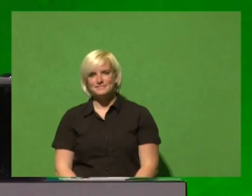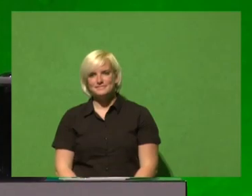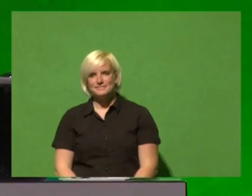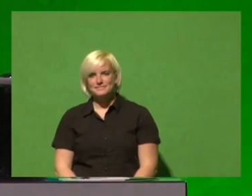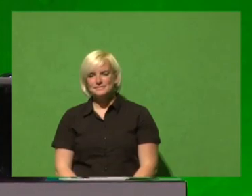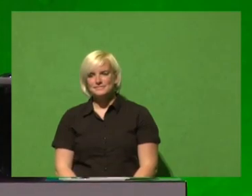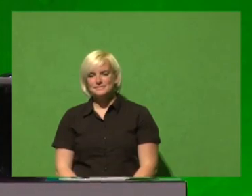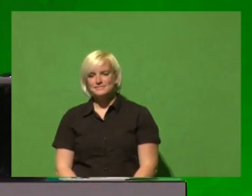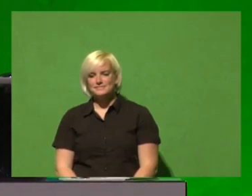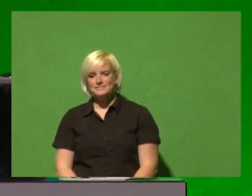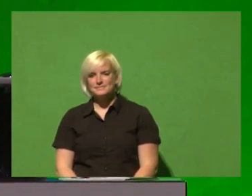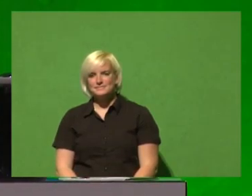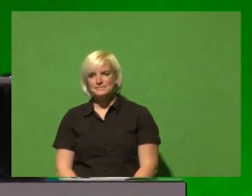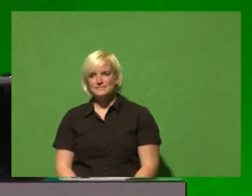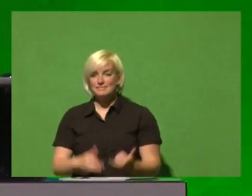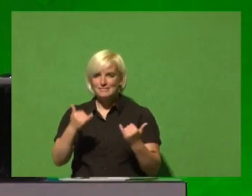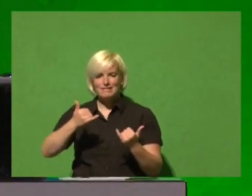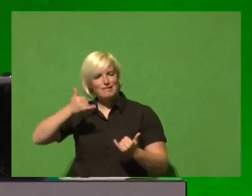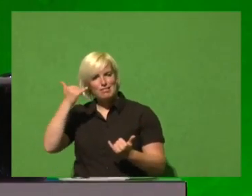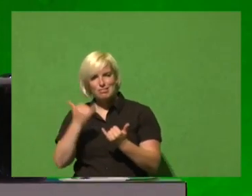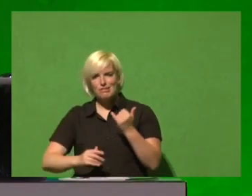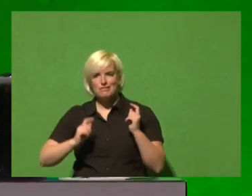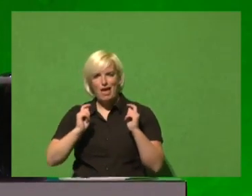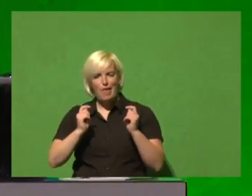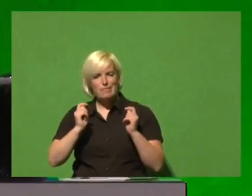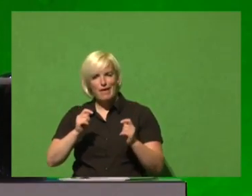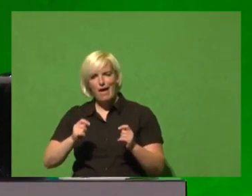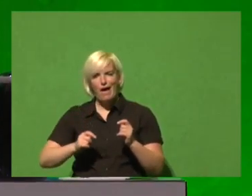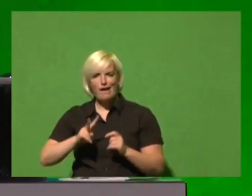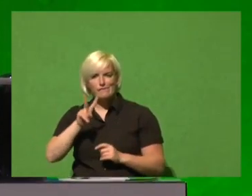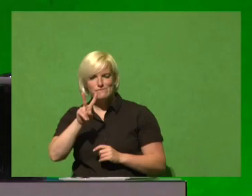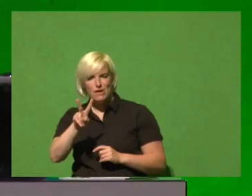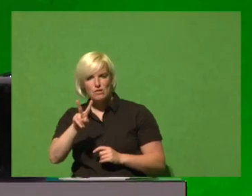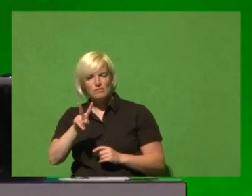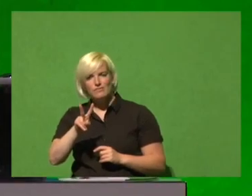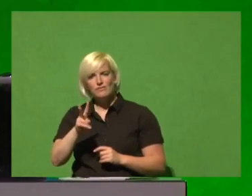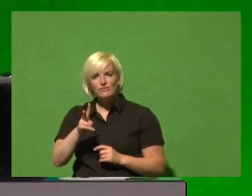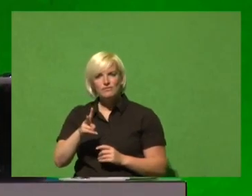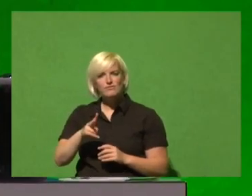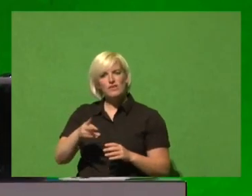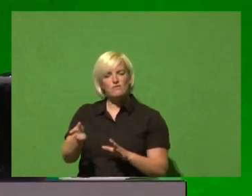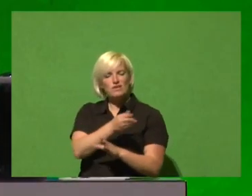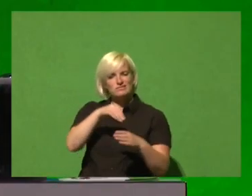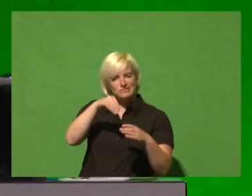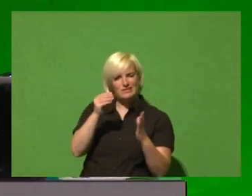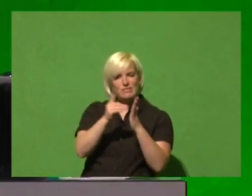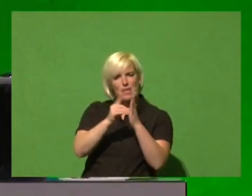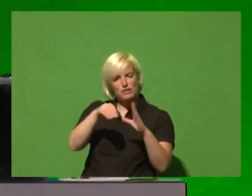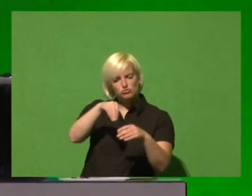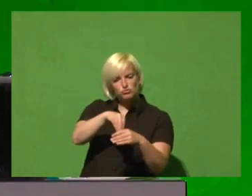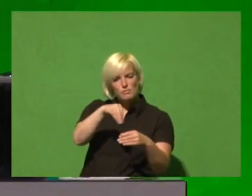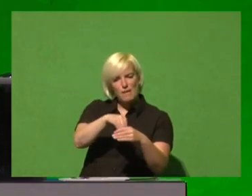So, dann kommen wir zum allerletzten Antrag unter Verschiedenes. Klares Nein zur Vorratsdatenspeicherung, eingebracht vom